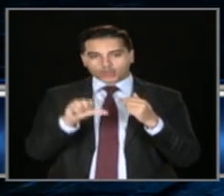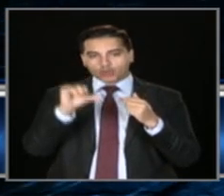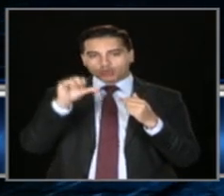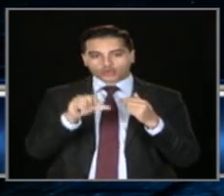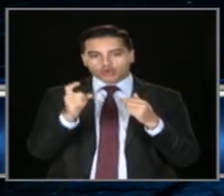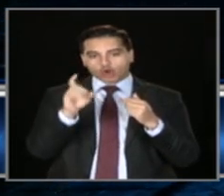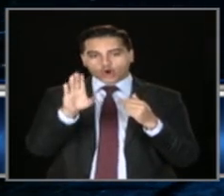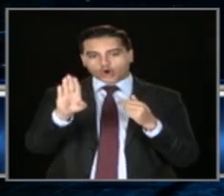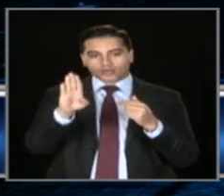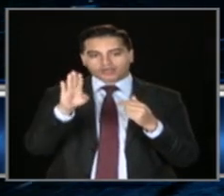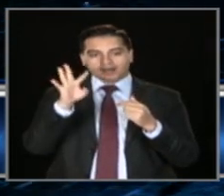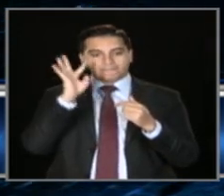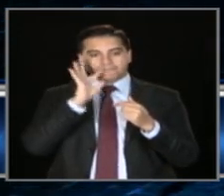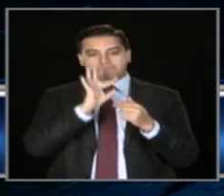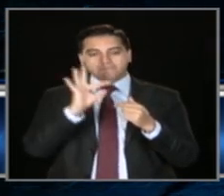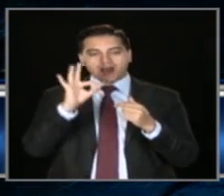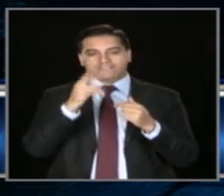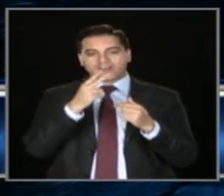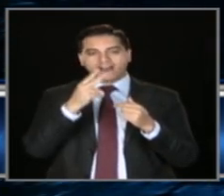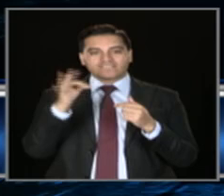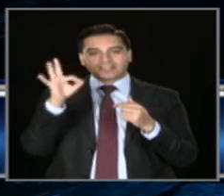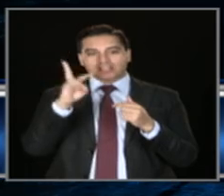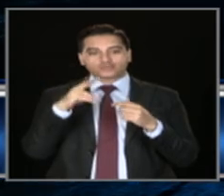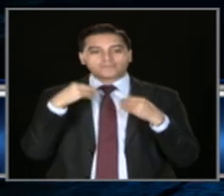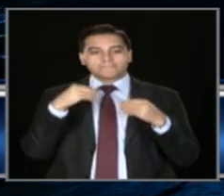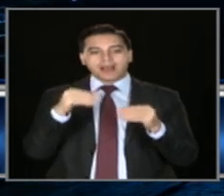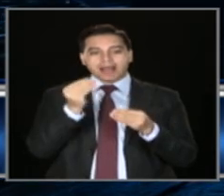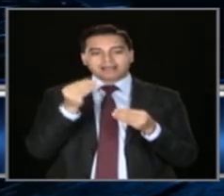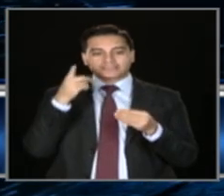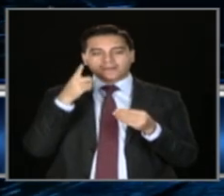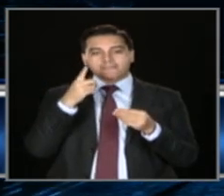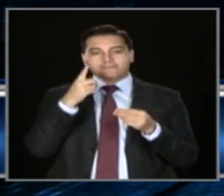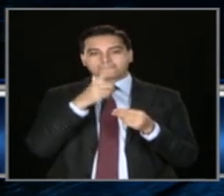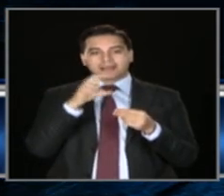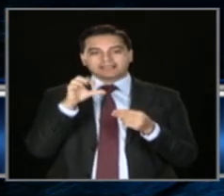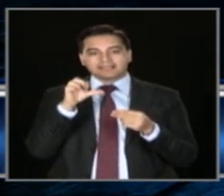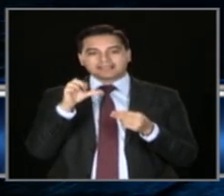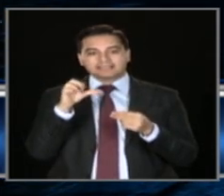اللوحة دي اتباعت ب 139 مليون دولار.